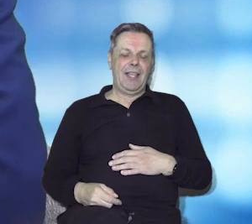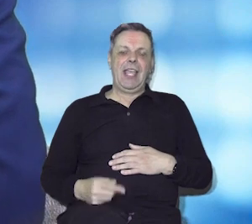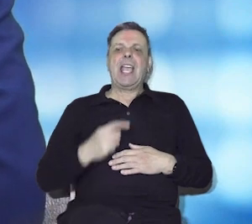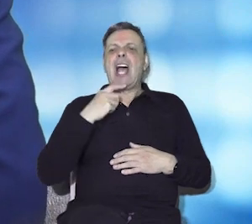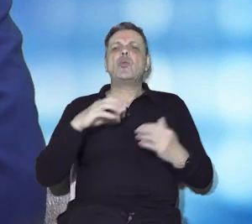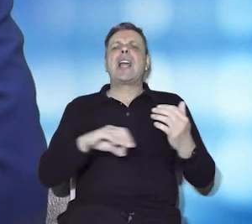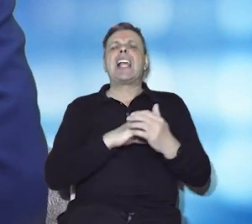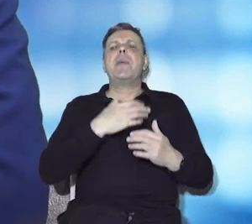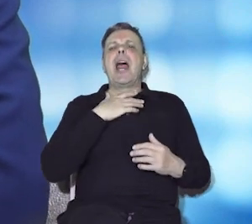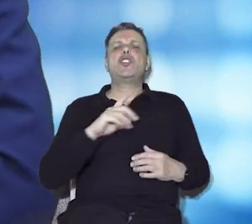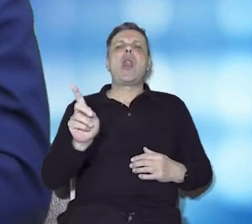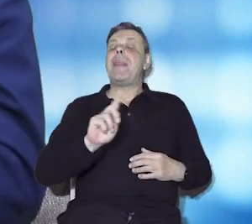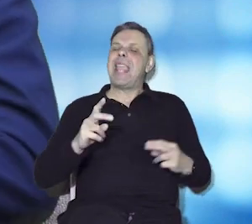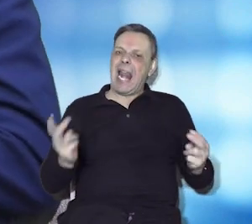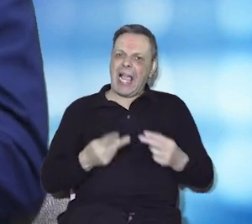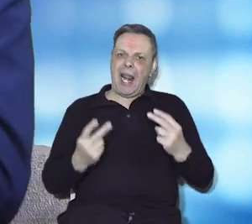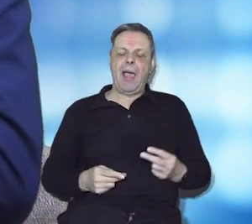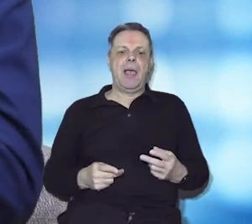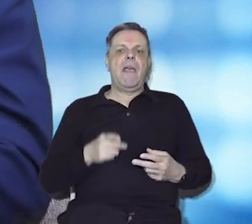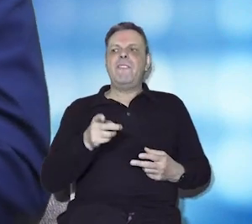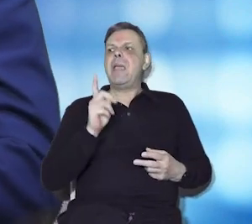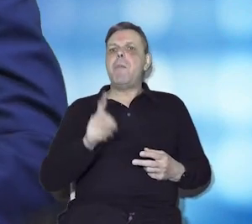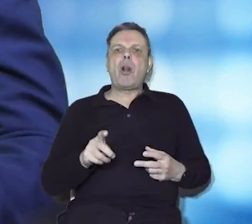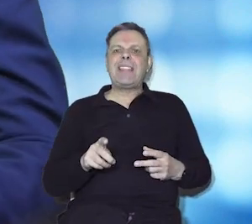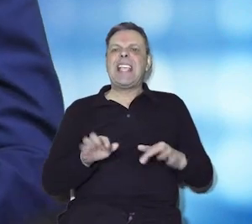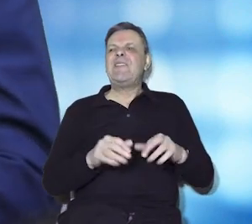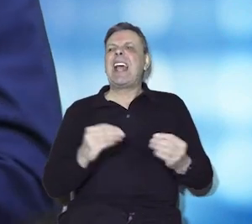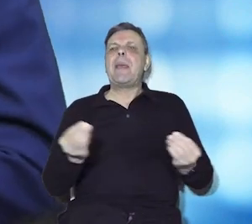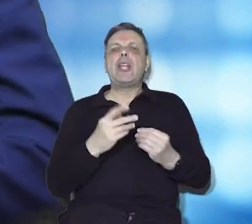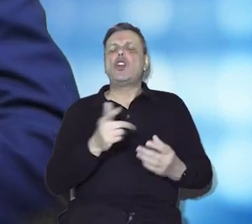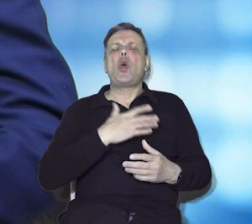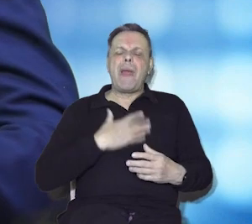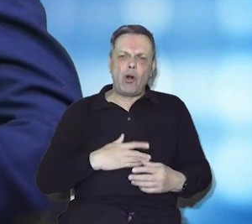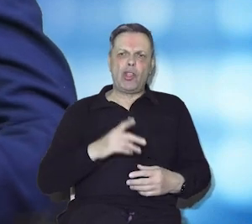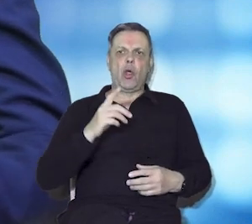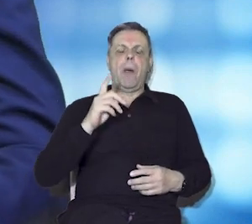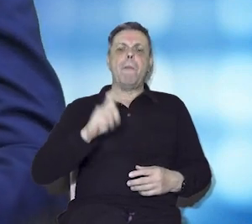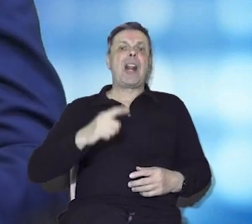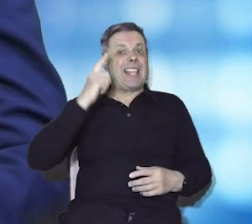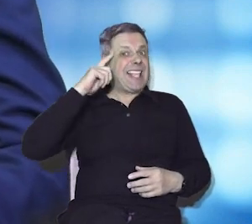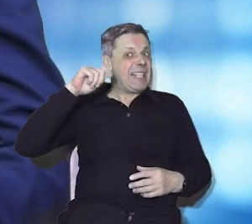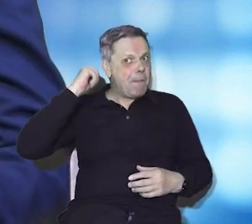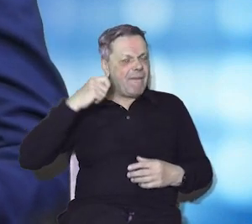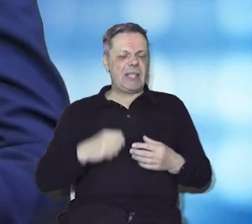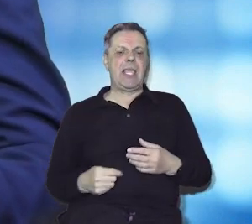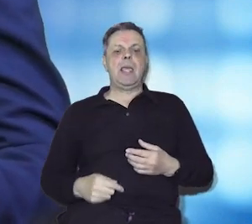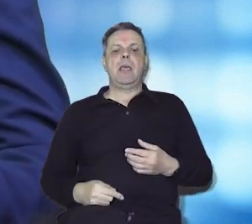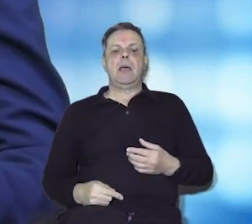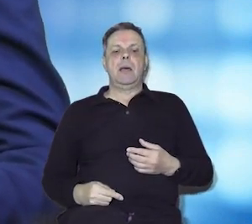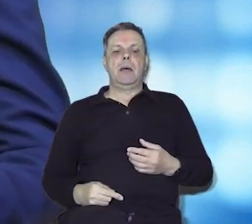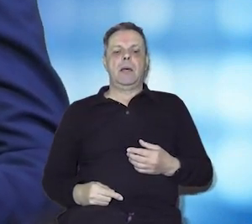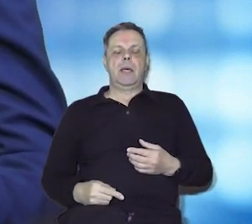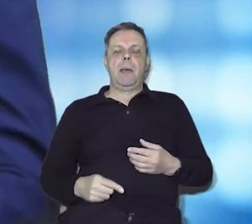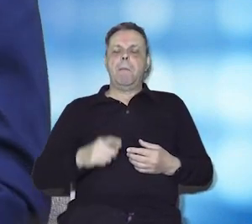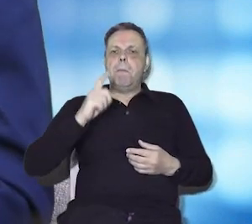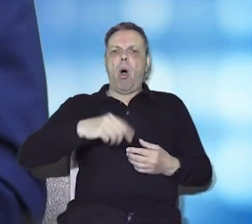glazbena škola uopće nije laka, jer vi trebate svirati nešto što ne volite svirati, trebate znati pjevati, pa. Trebate